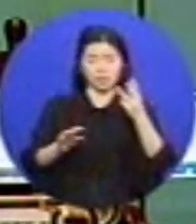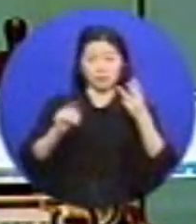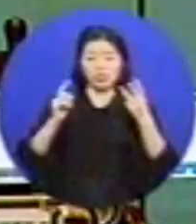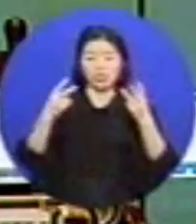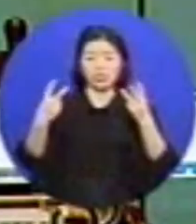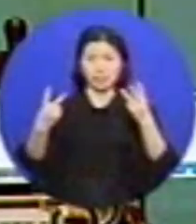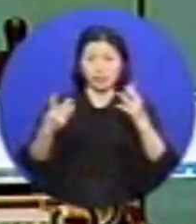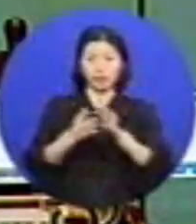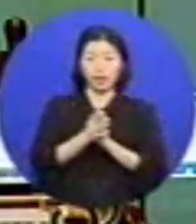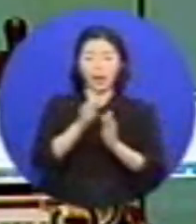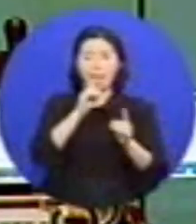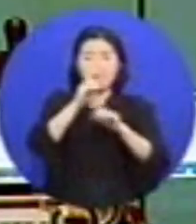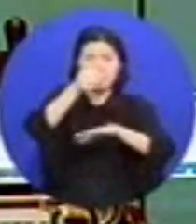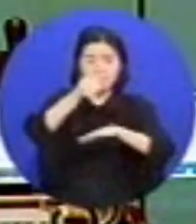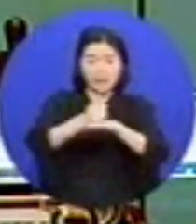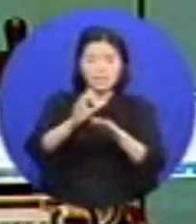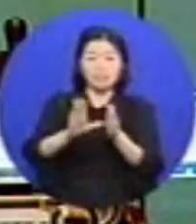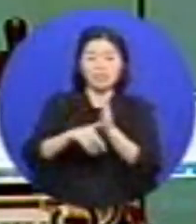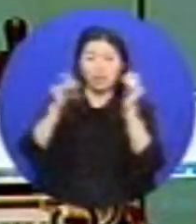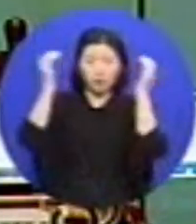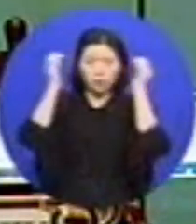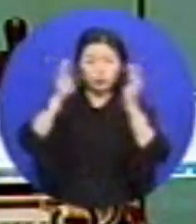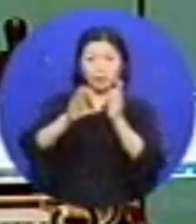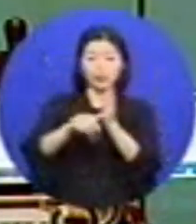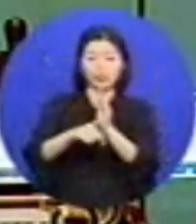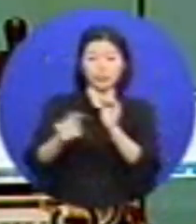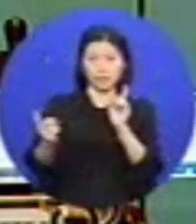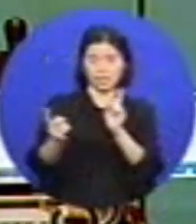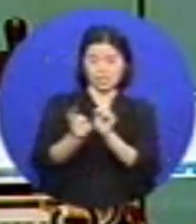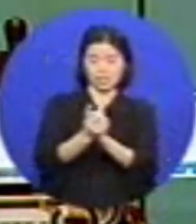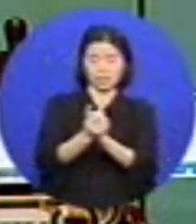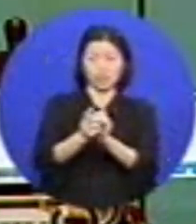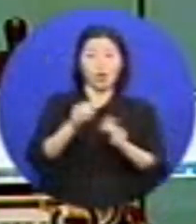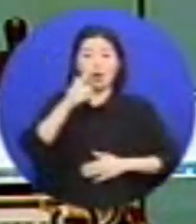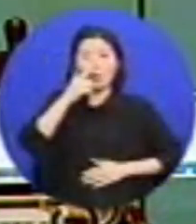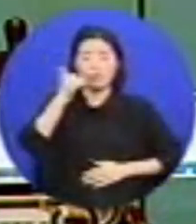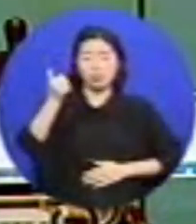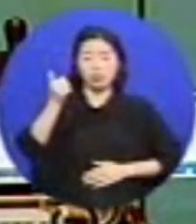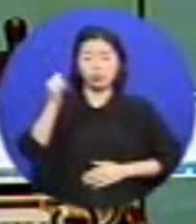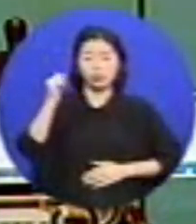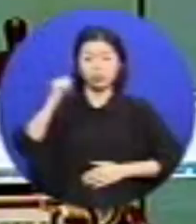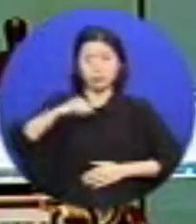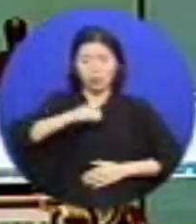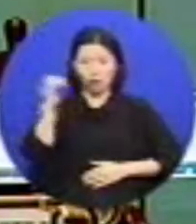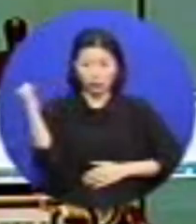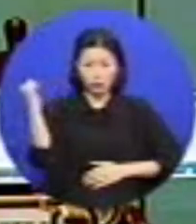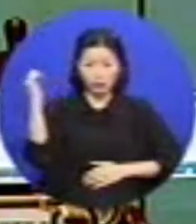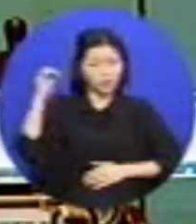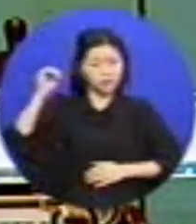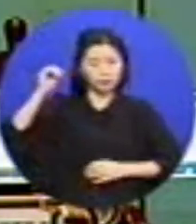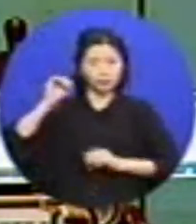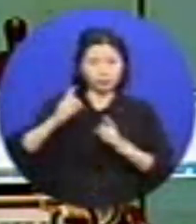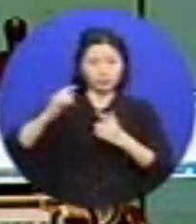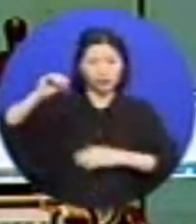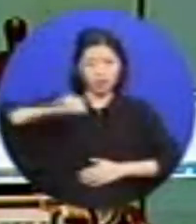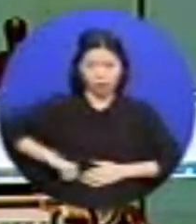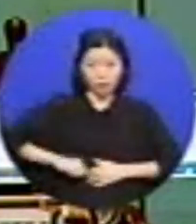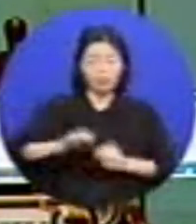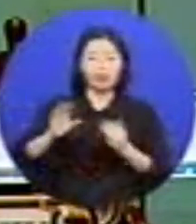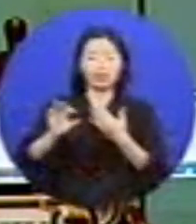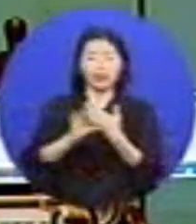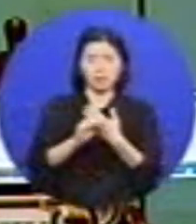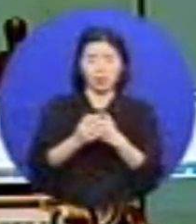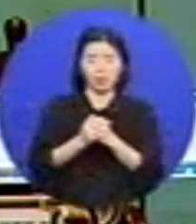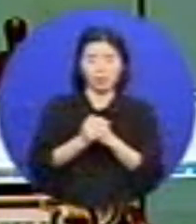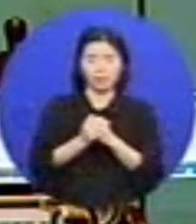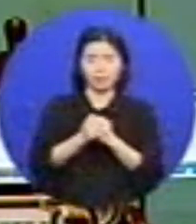말세에 고통의 때가 이르리니 부모를 거역하며 그랬어요. 그러니까 여러분